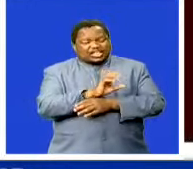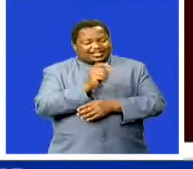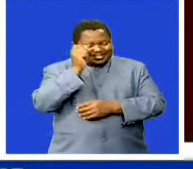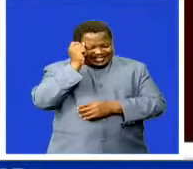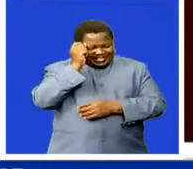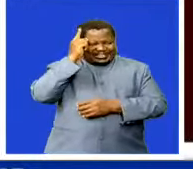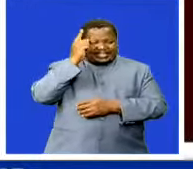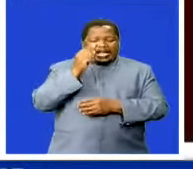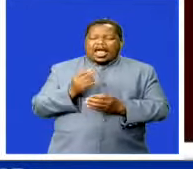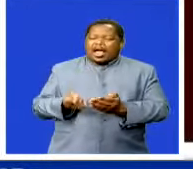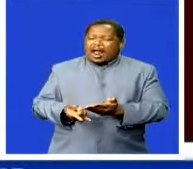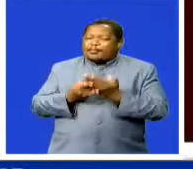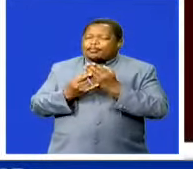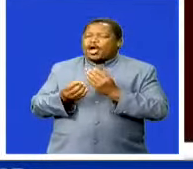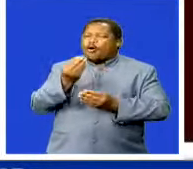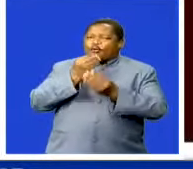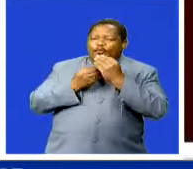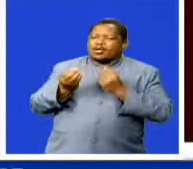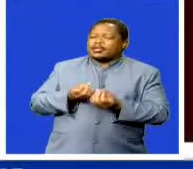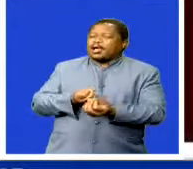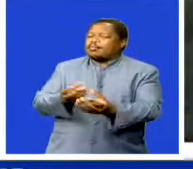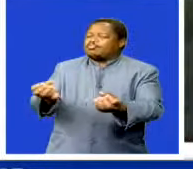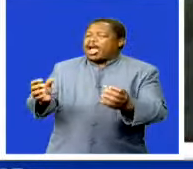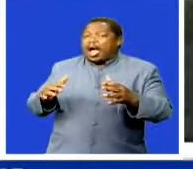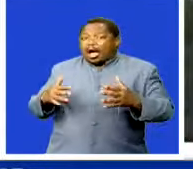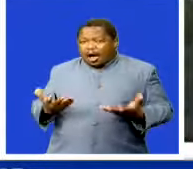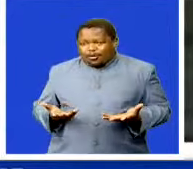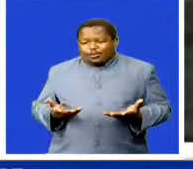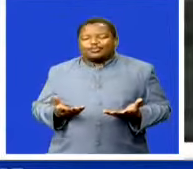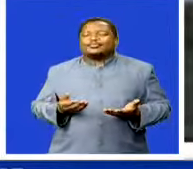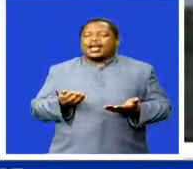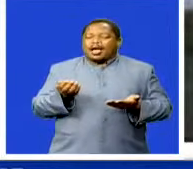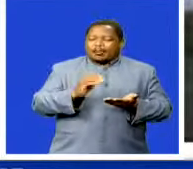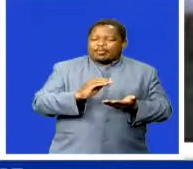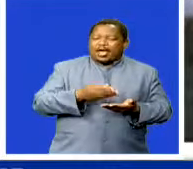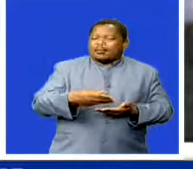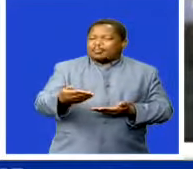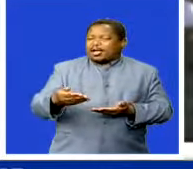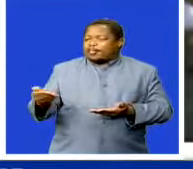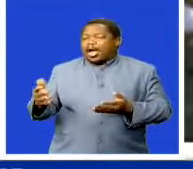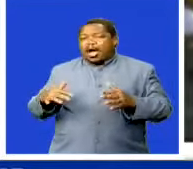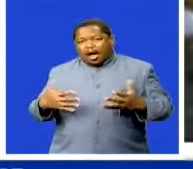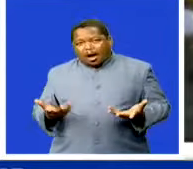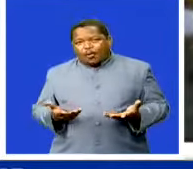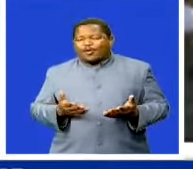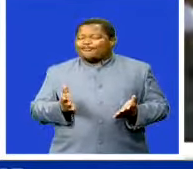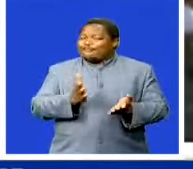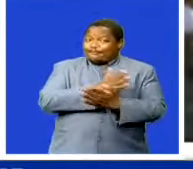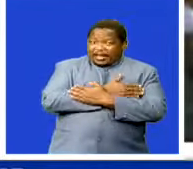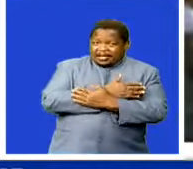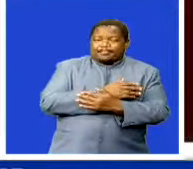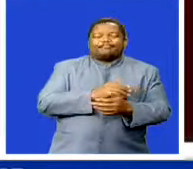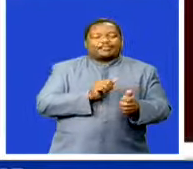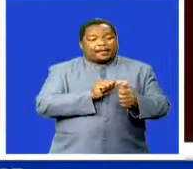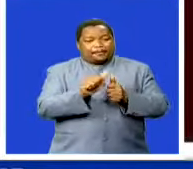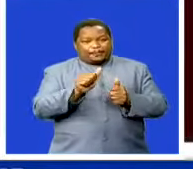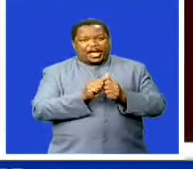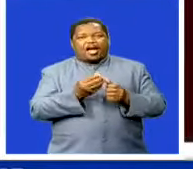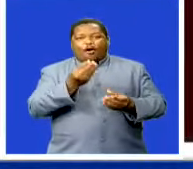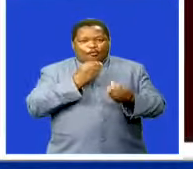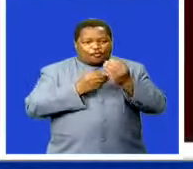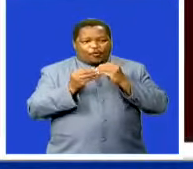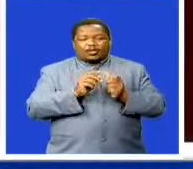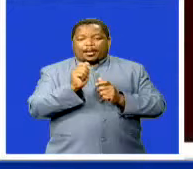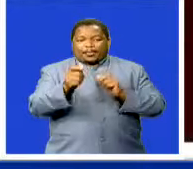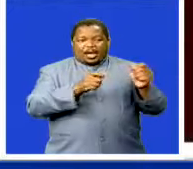ke manje saseke sesithi kungcono ukuthi mane bathole ema food parcels kusukela nje